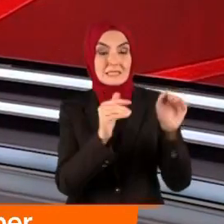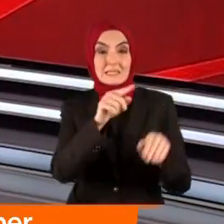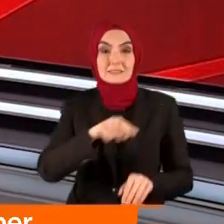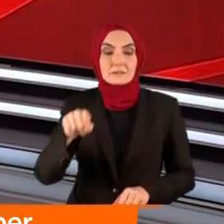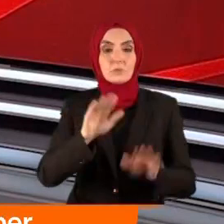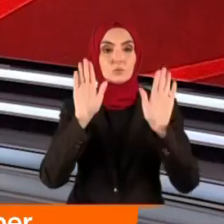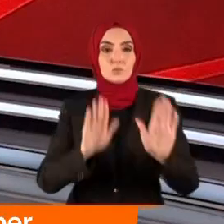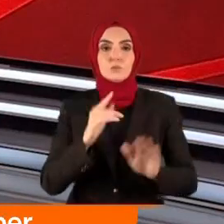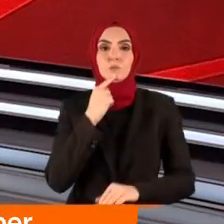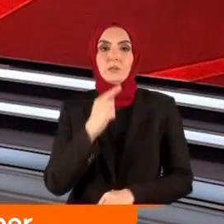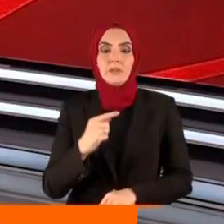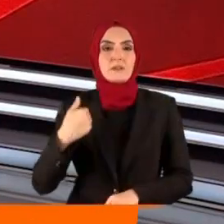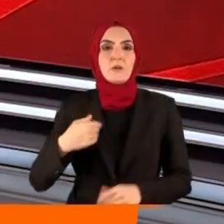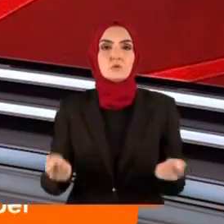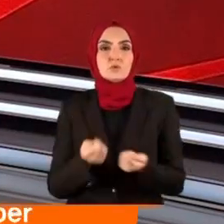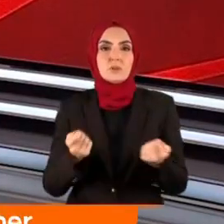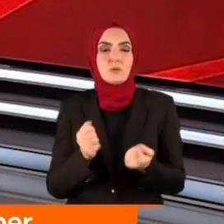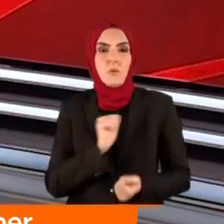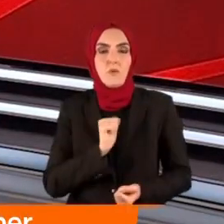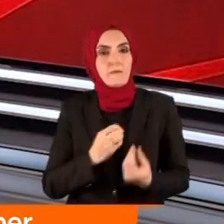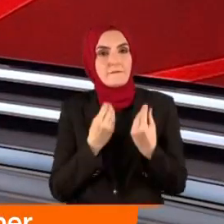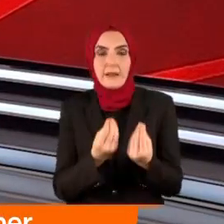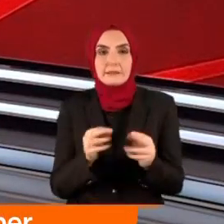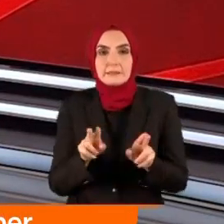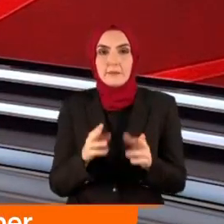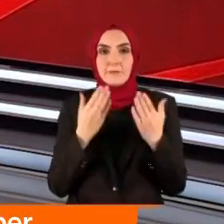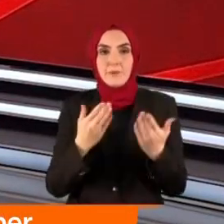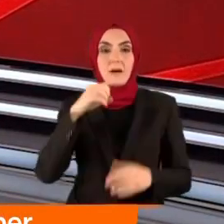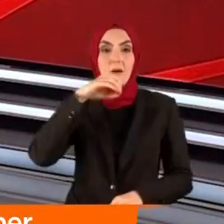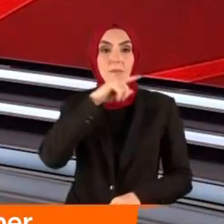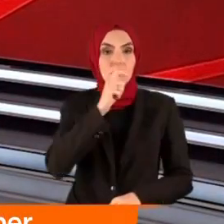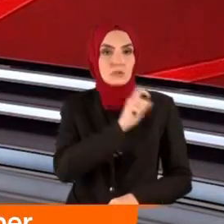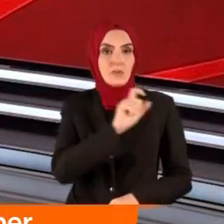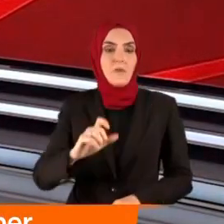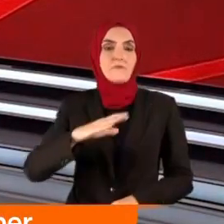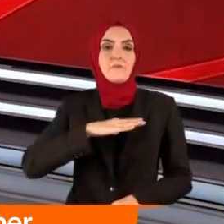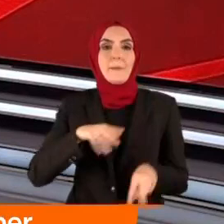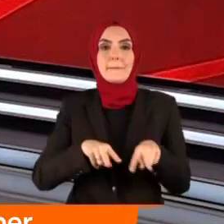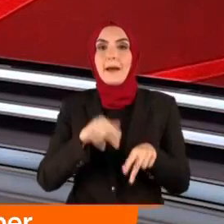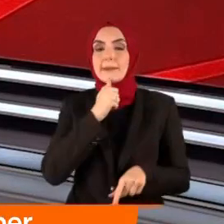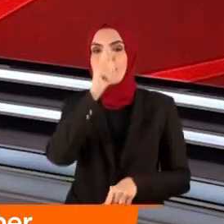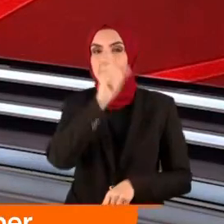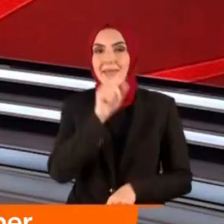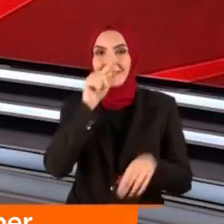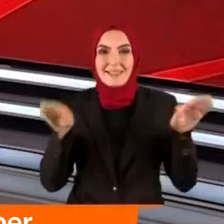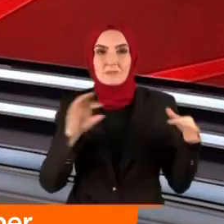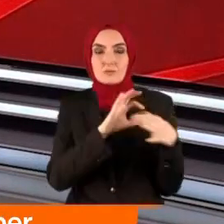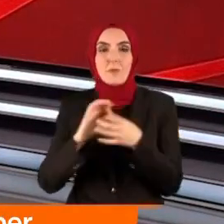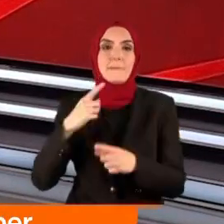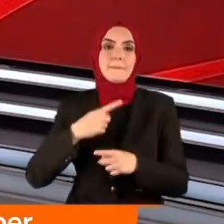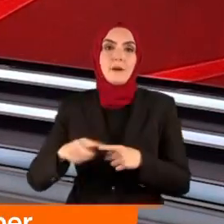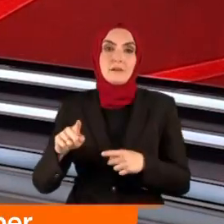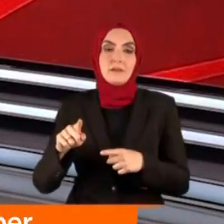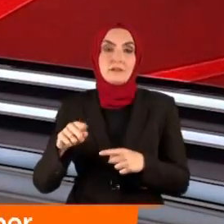kamu çalışanlarına gözdağı verdi. Tabii AK Parti'den yanıt var o sözlere. Mahir Ünal bir tweet attı. Ünal, FETÖ ile CHP ilişkisine